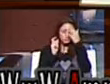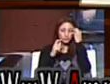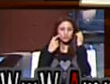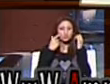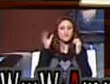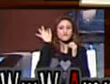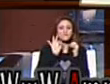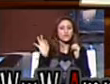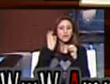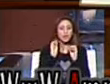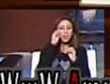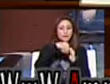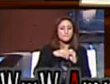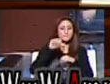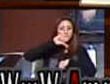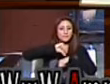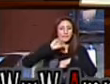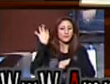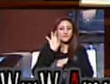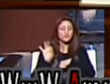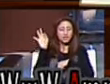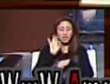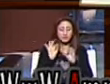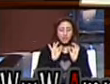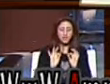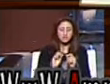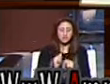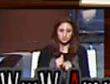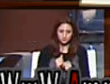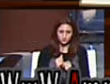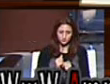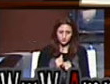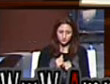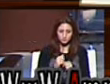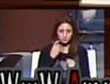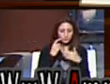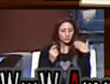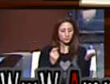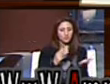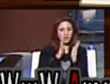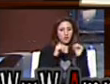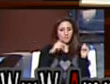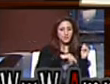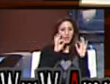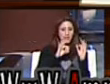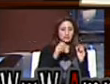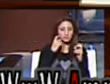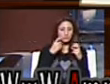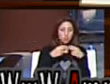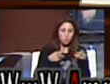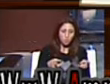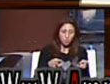والعمليه طبعا في الحاله اللي احنا بنتحدث فيها اللي هي اسرائيل فمش هيكون من السهل يعني الموافقه